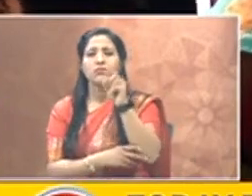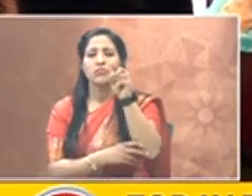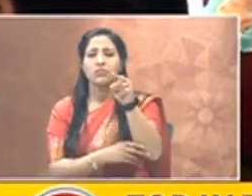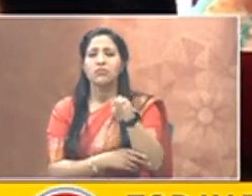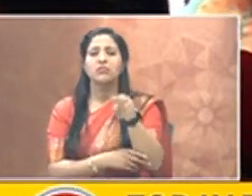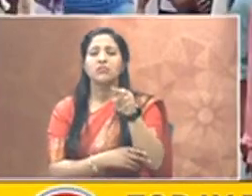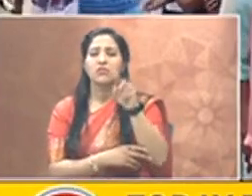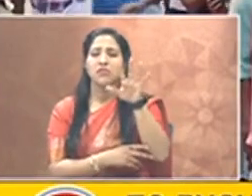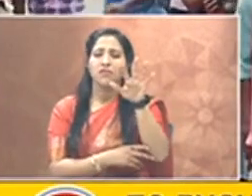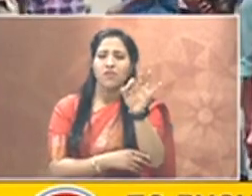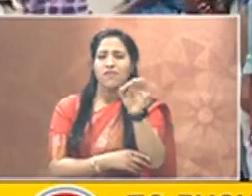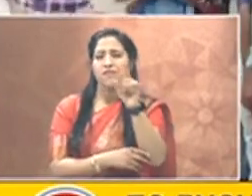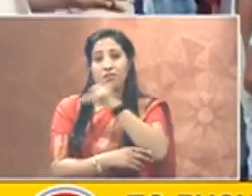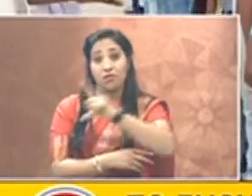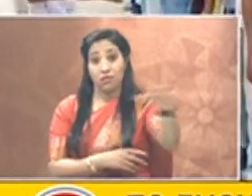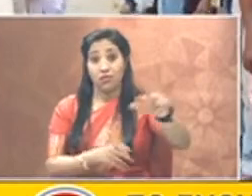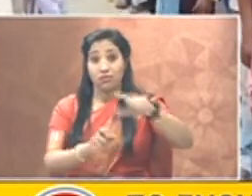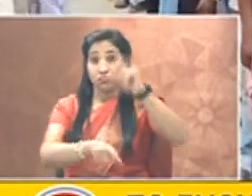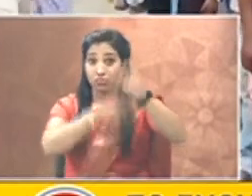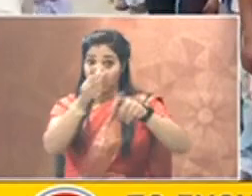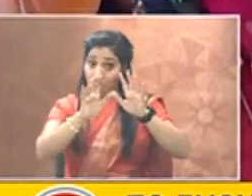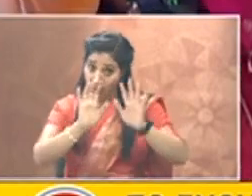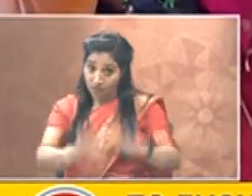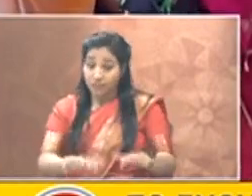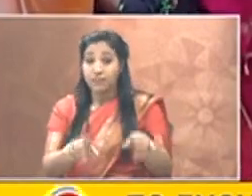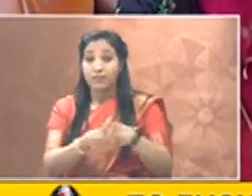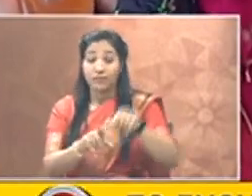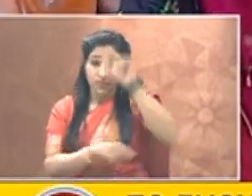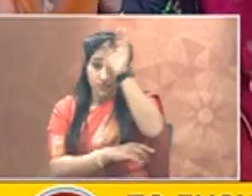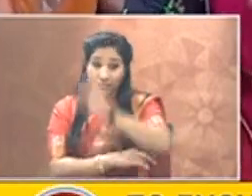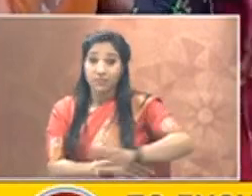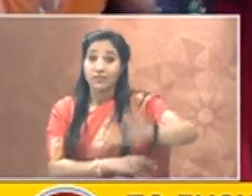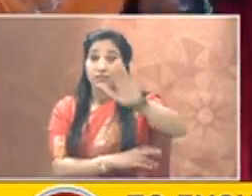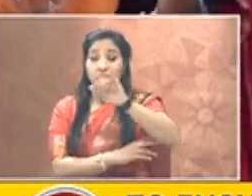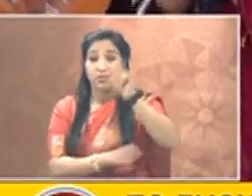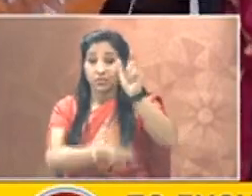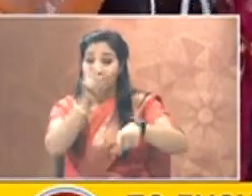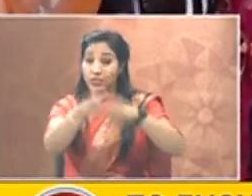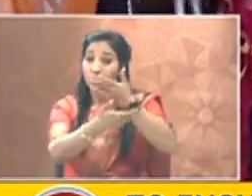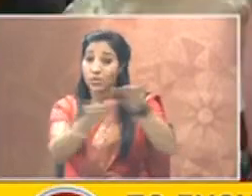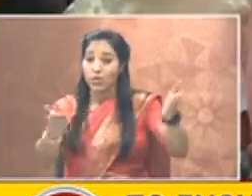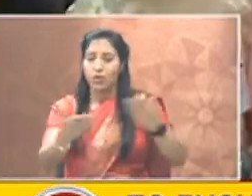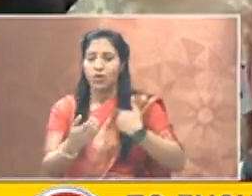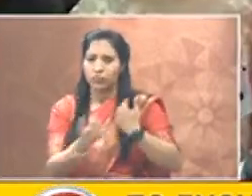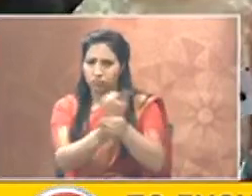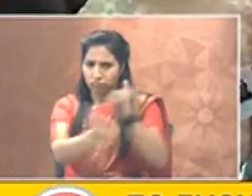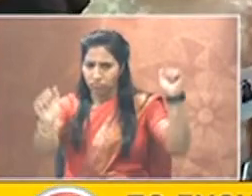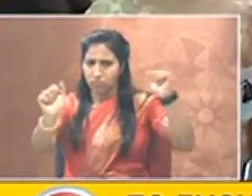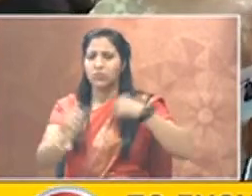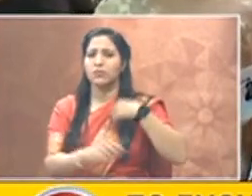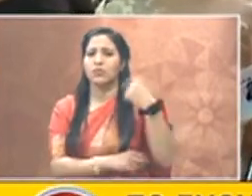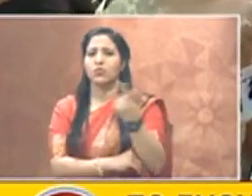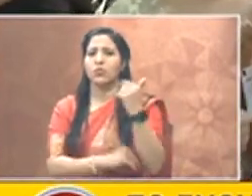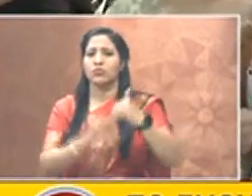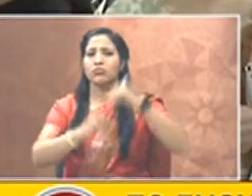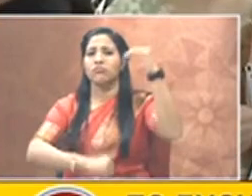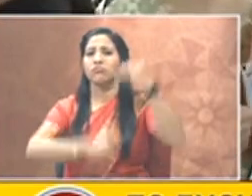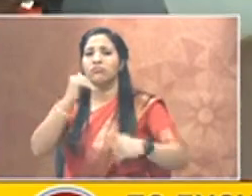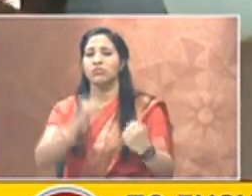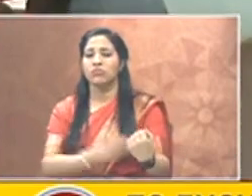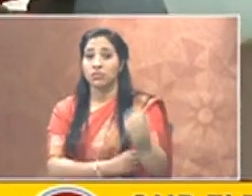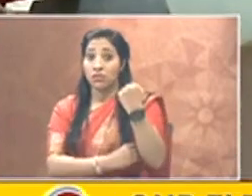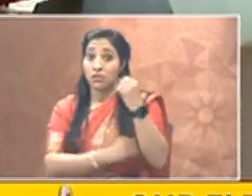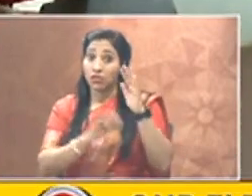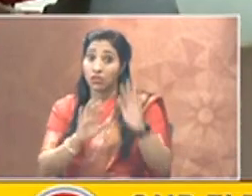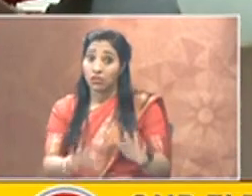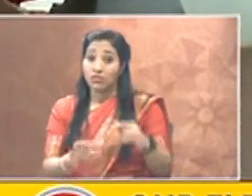है। भारत का हर नागरिक अपने लोकतांत्रिक अधिकार का इस्तेमाल कर पाए,